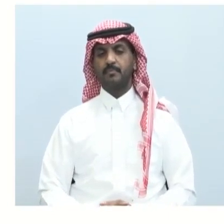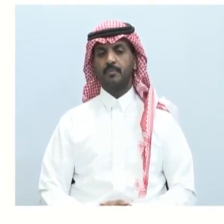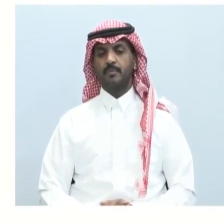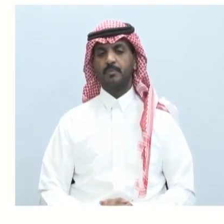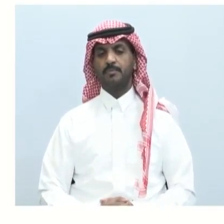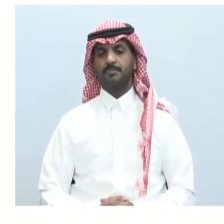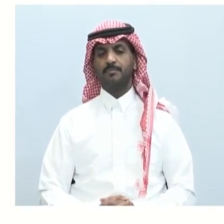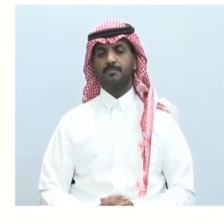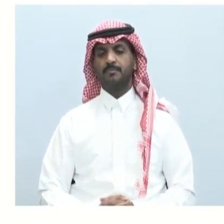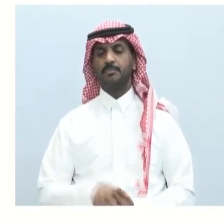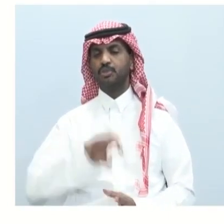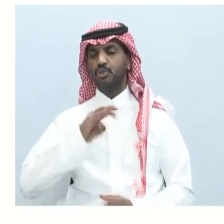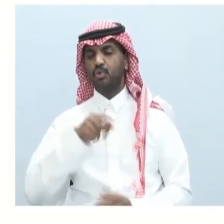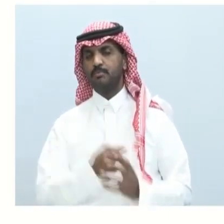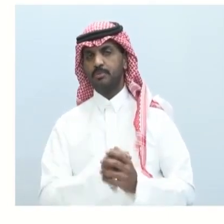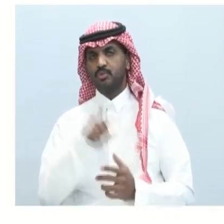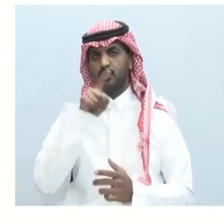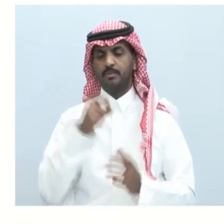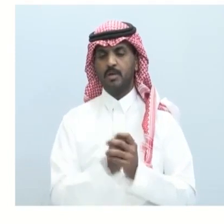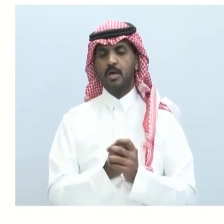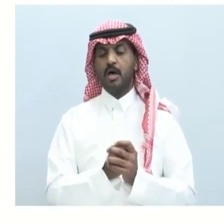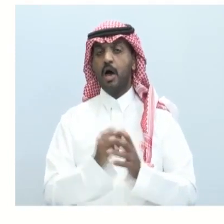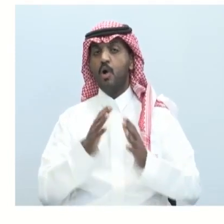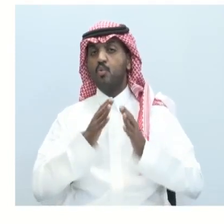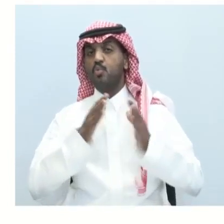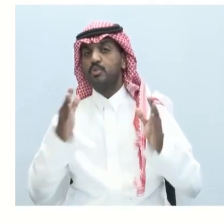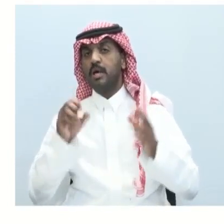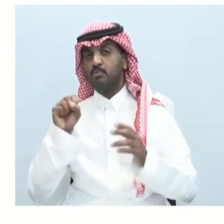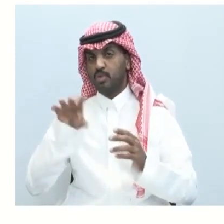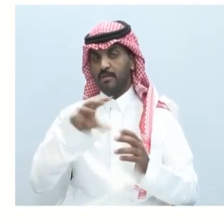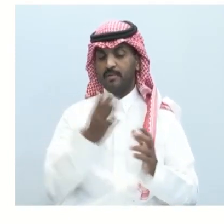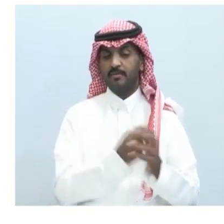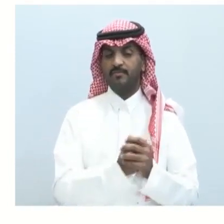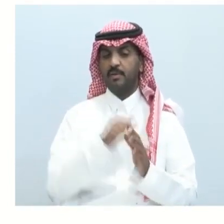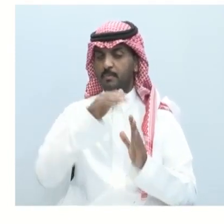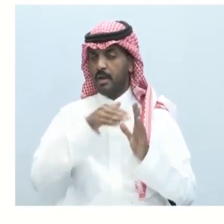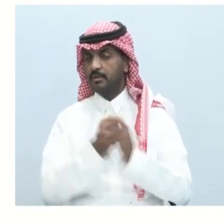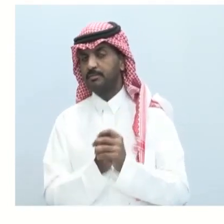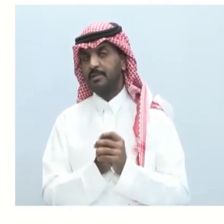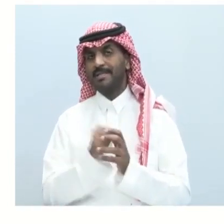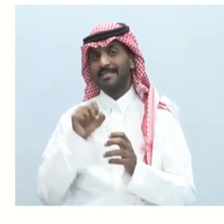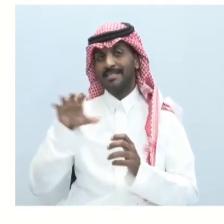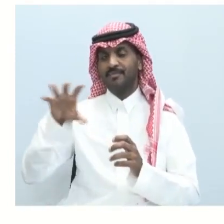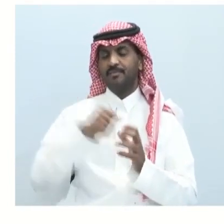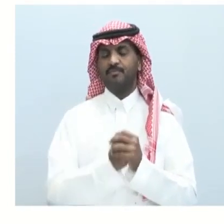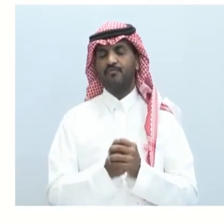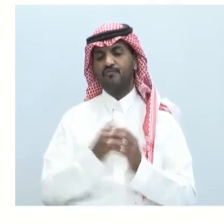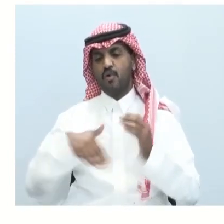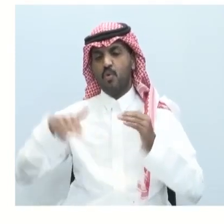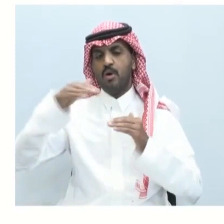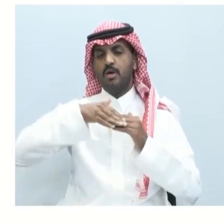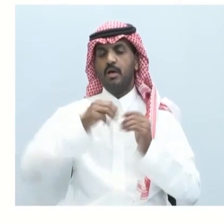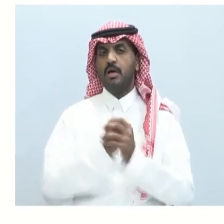ايضا هنا اجابه على السؤال قبل قليل اوسع المصنفات في المراتب التصنيفيه نجد بانه ماذا فوق المملكه